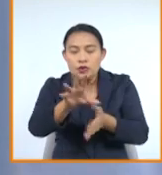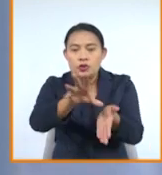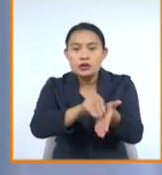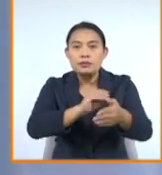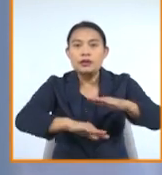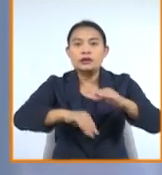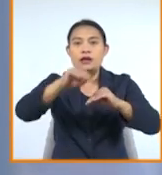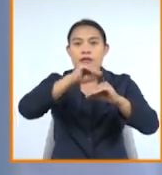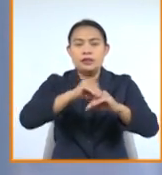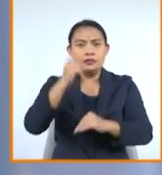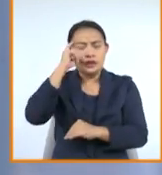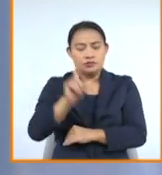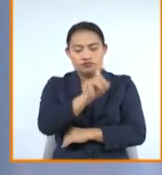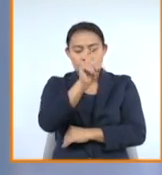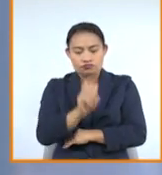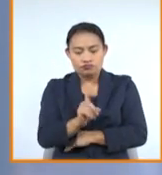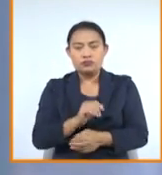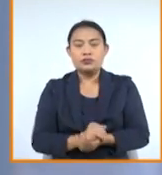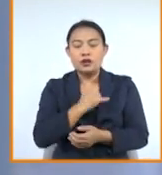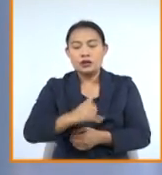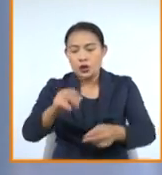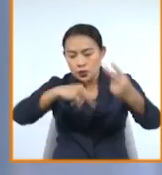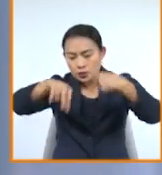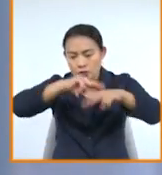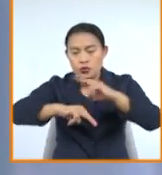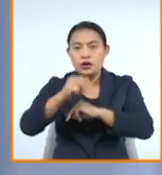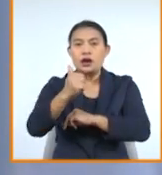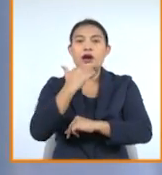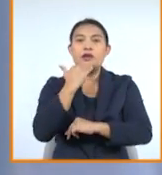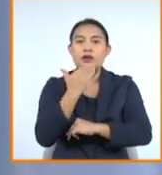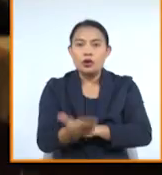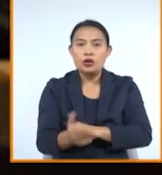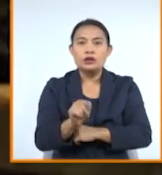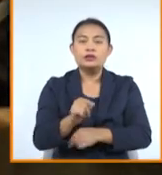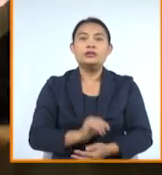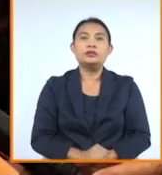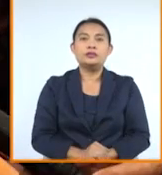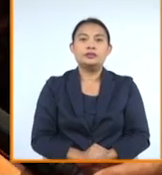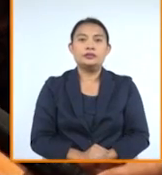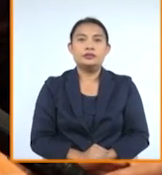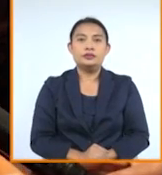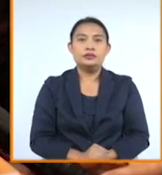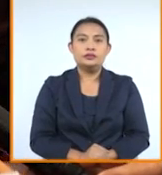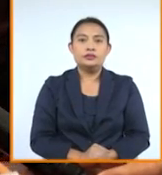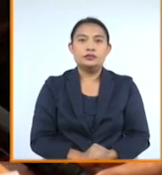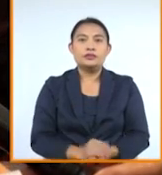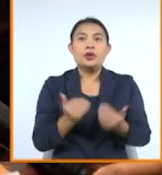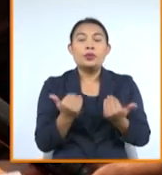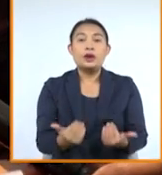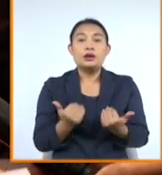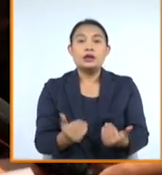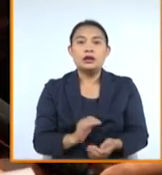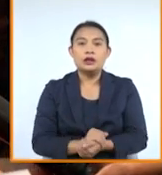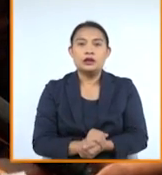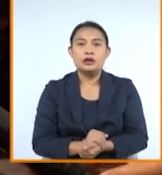ซึ่งหากยังมีข้อสงสัยก็สามารถเข้าตรวจสอบได้ตลอดจนกว่าคดีจะสิ้นสุดค่ะ ในวันนี้ที่มาตรวจส